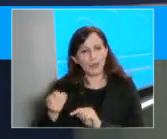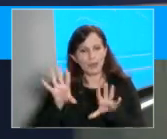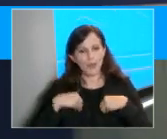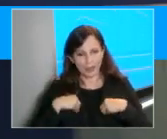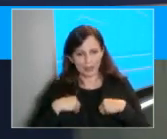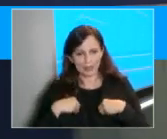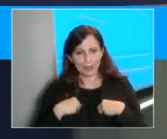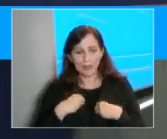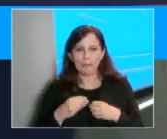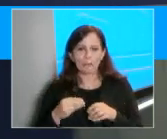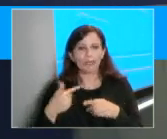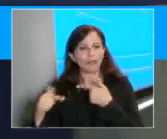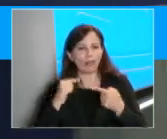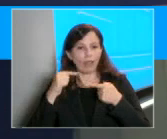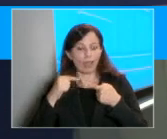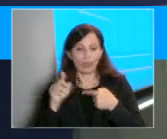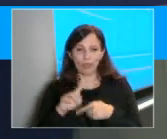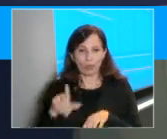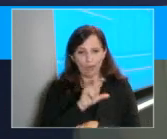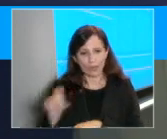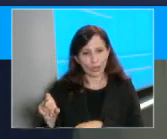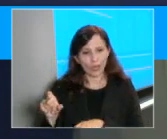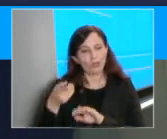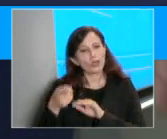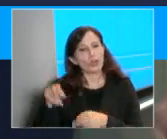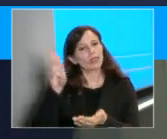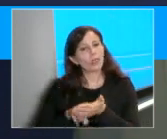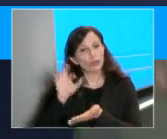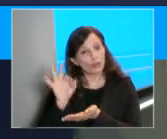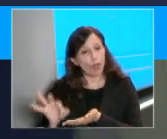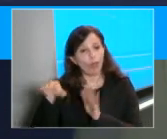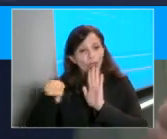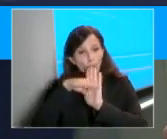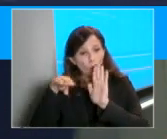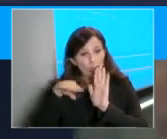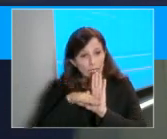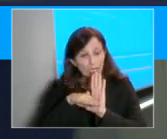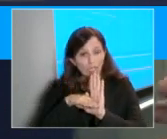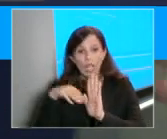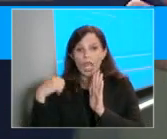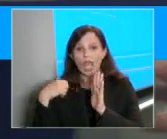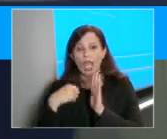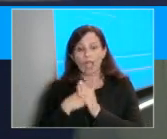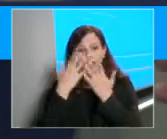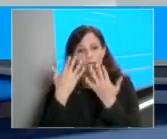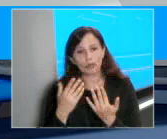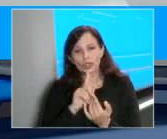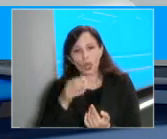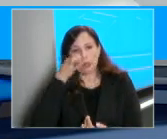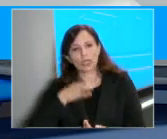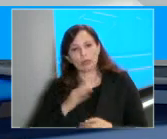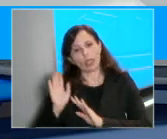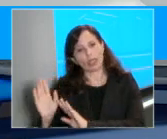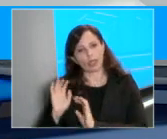מוכן להילחם על חפותו מכס ראש הממשלה, זוהי זכותו החוקית והלגיטימית עד כמה שזה לא מוצא חן בעיניי.